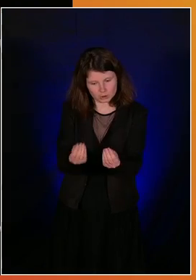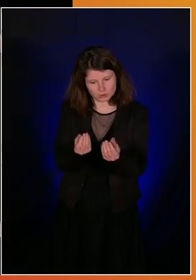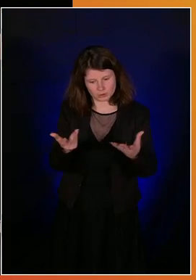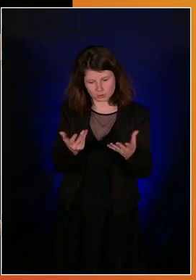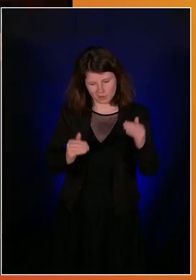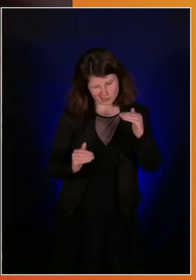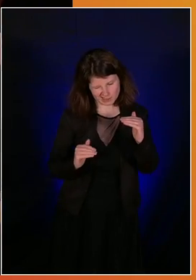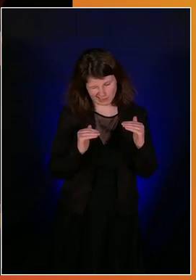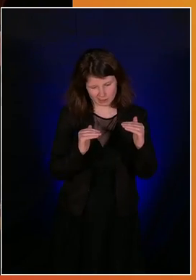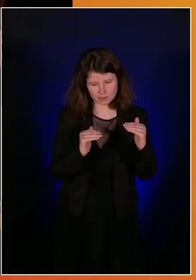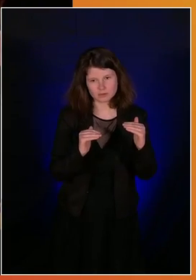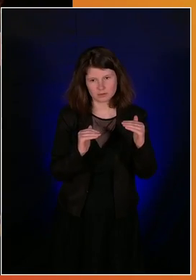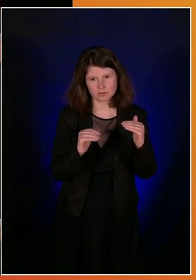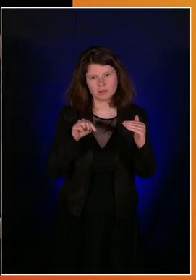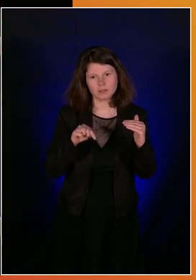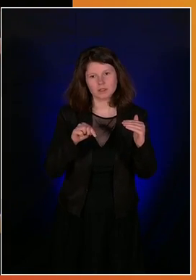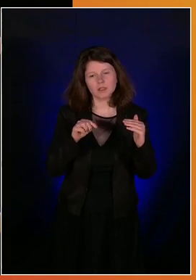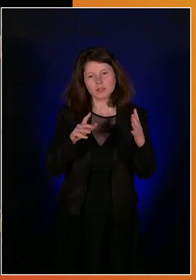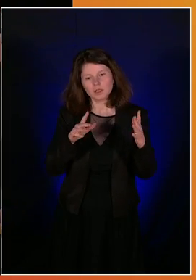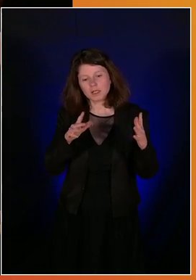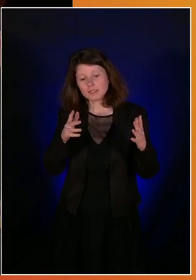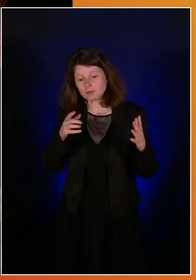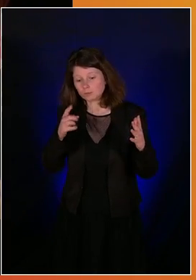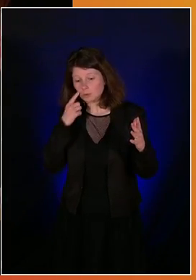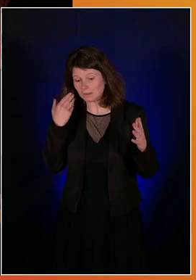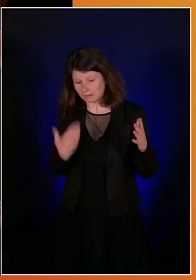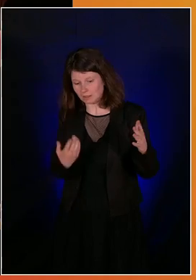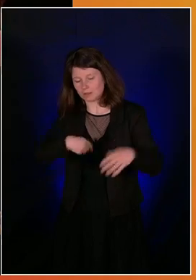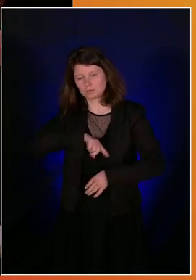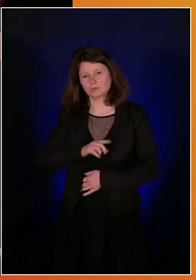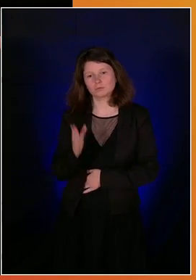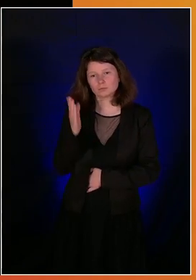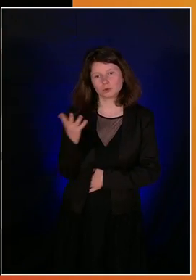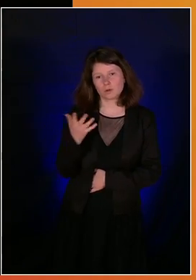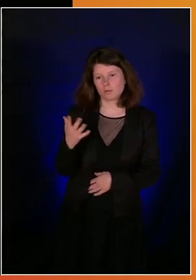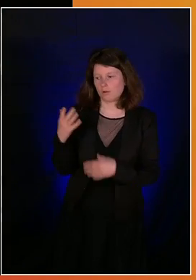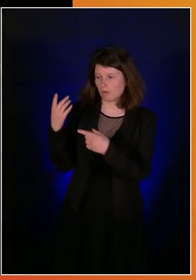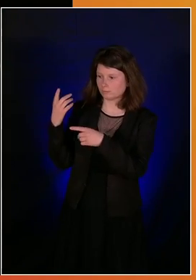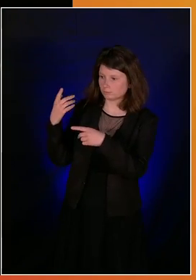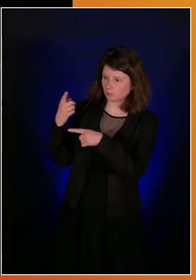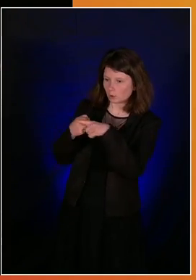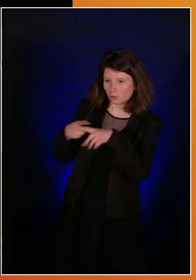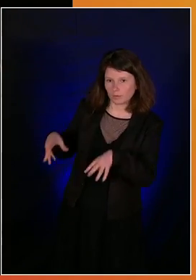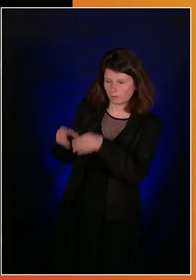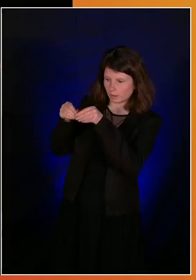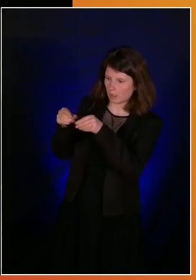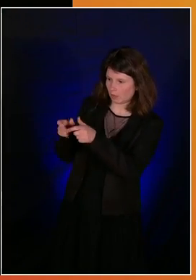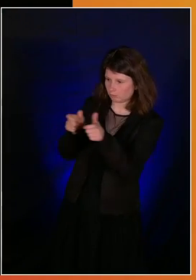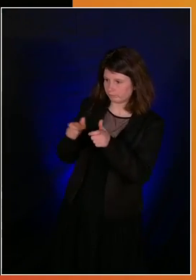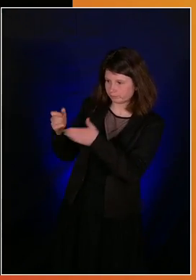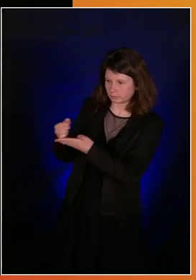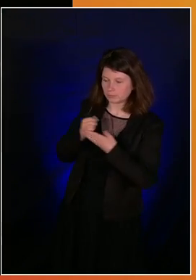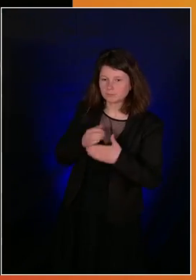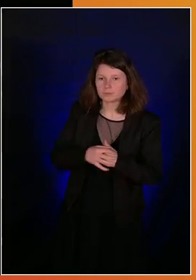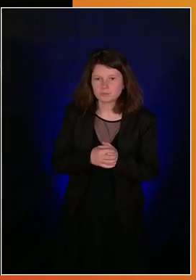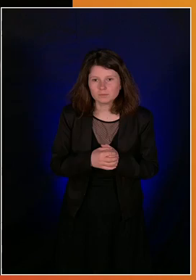rapport de force nécessite pour cela une coordination des instances par le biais confédéral l'objectif de la CGT depuis sa